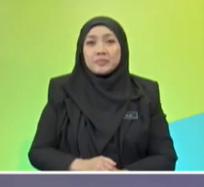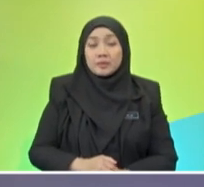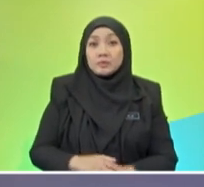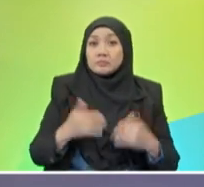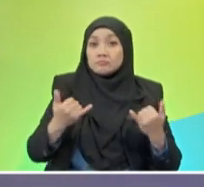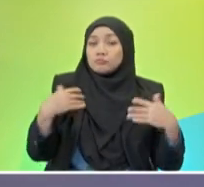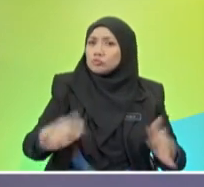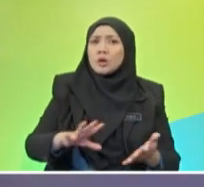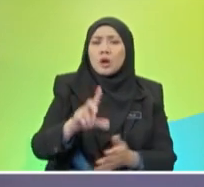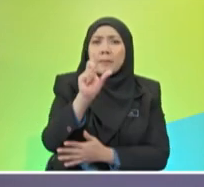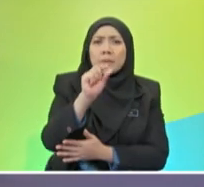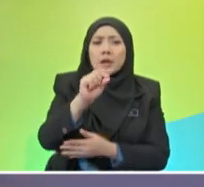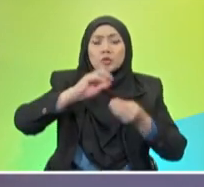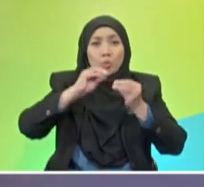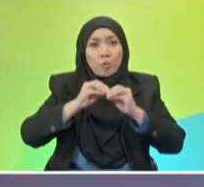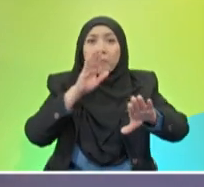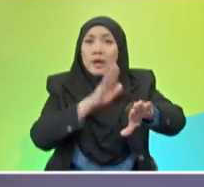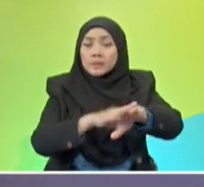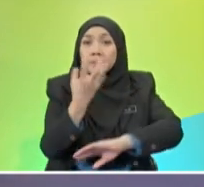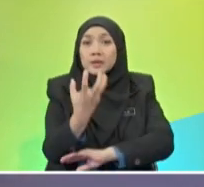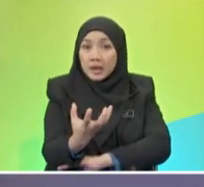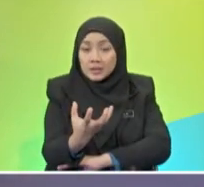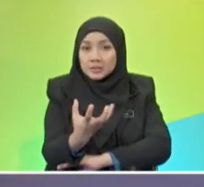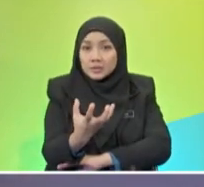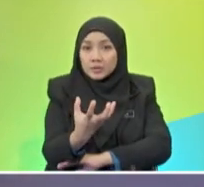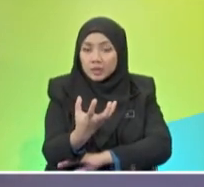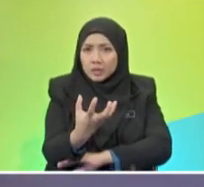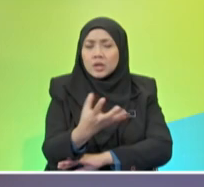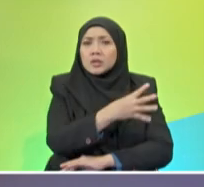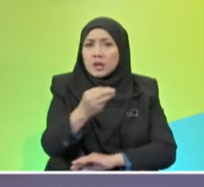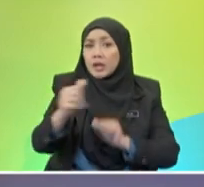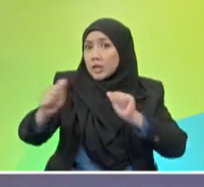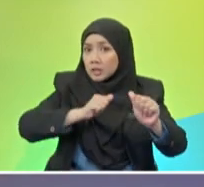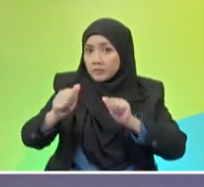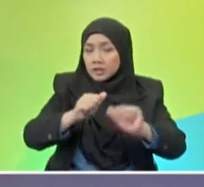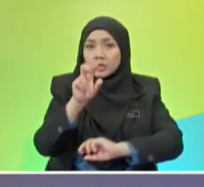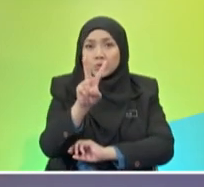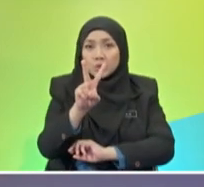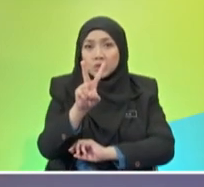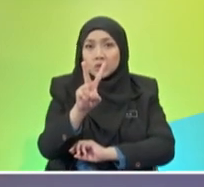nombor-nombornya. Okay. Cikgu nak supaya Chris dan murid-murid di rumah, misi yang kedua ialah susun.